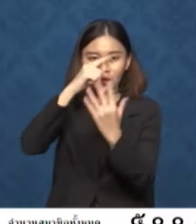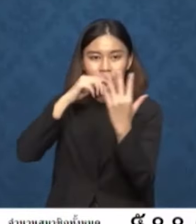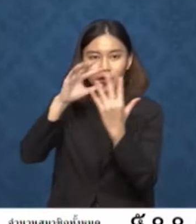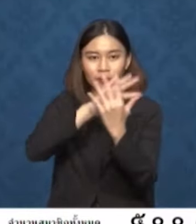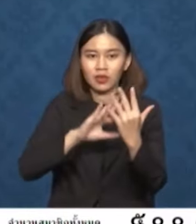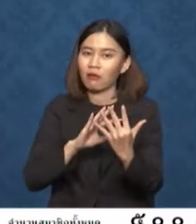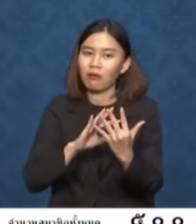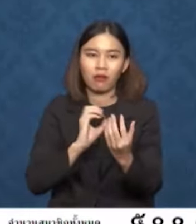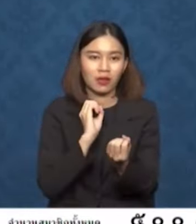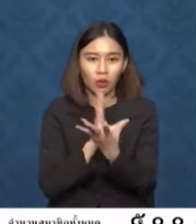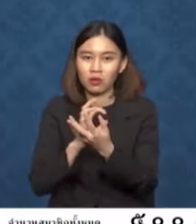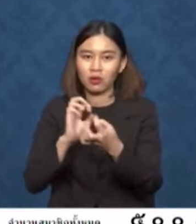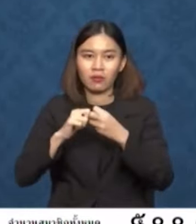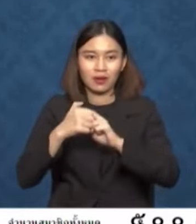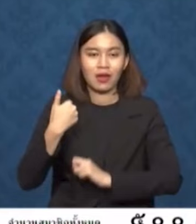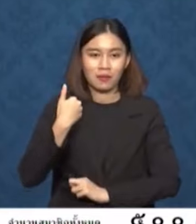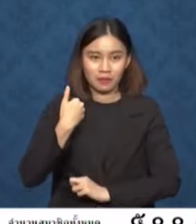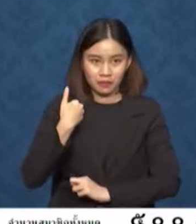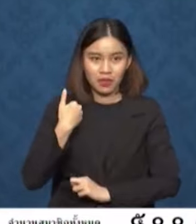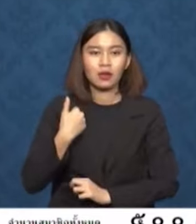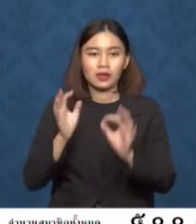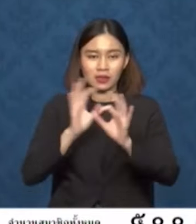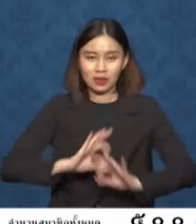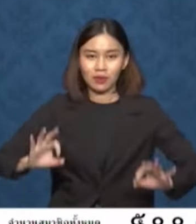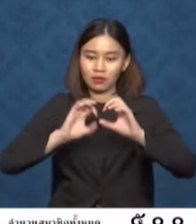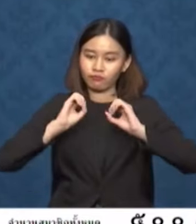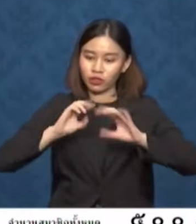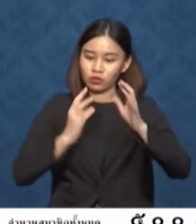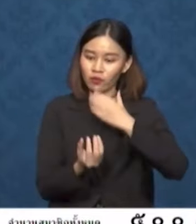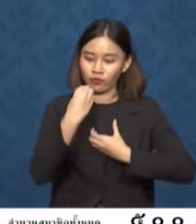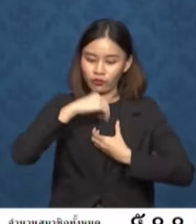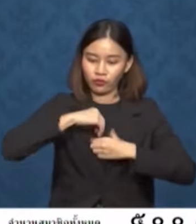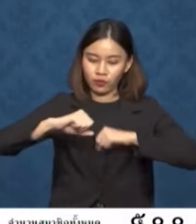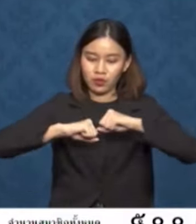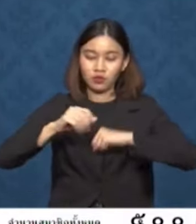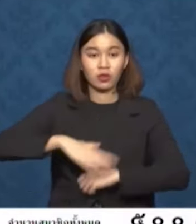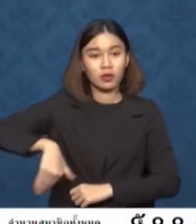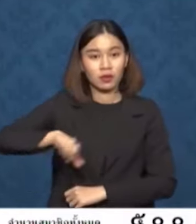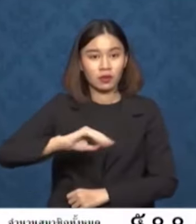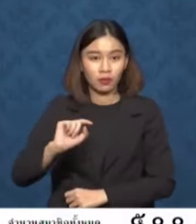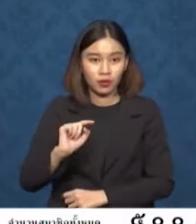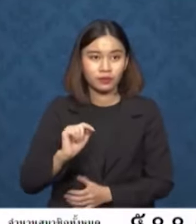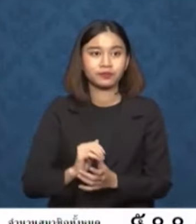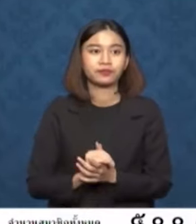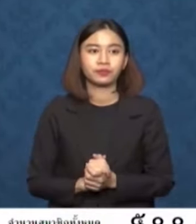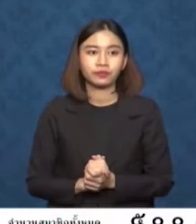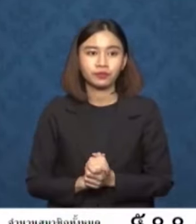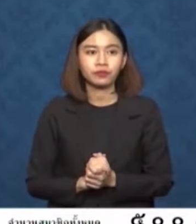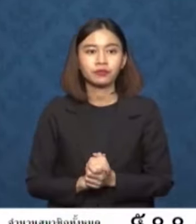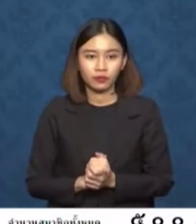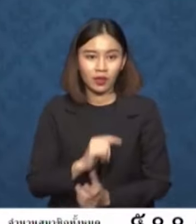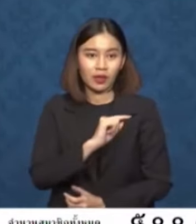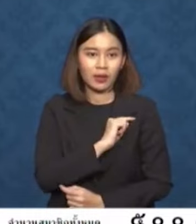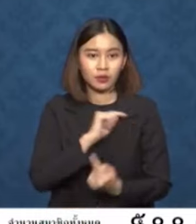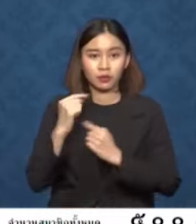ยุ่งนะอย่างน้อยที่สุดเราต้องปูดฝังค่านิยมให้เยาวชนของเรานี่รักรับผิด